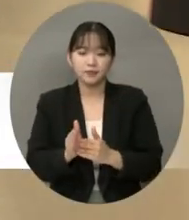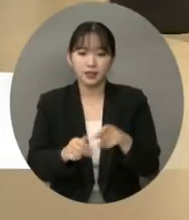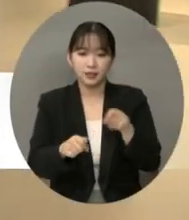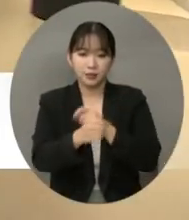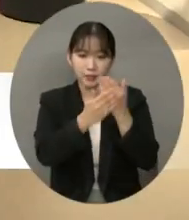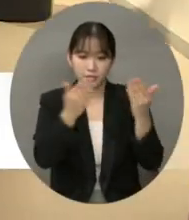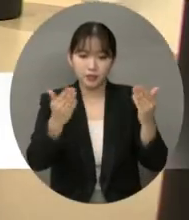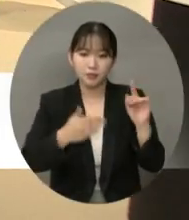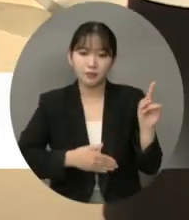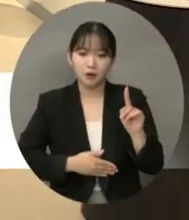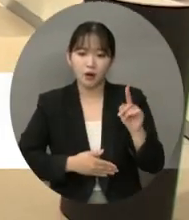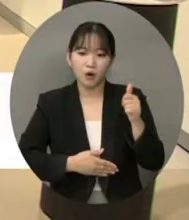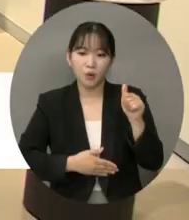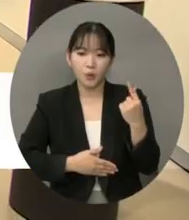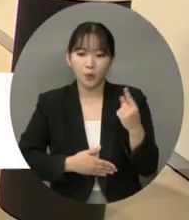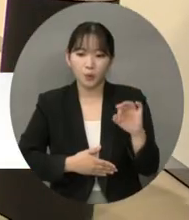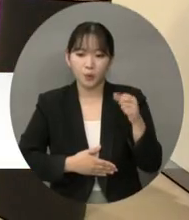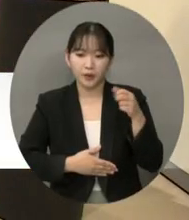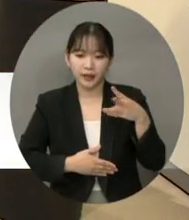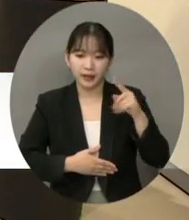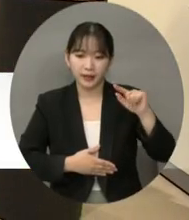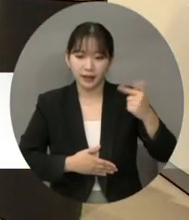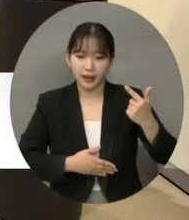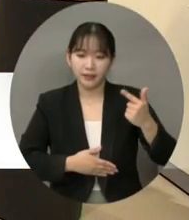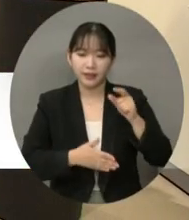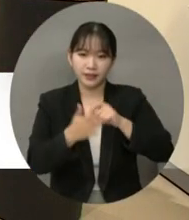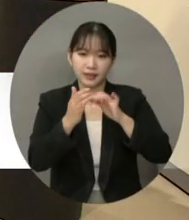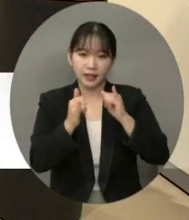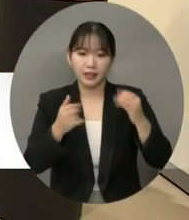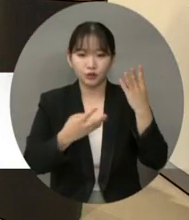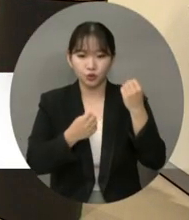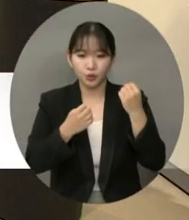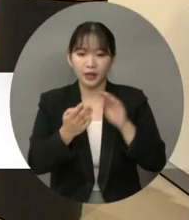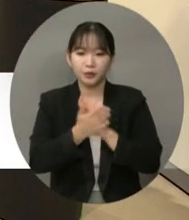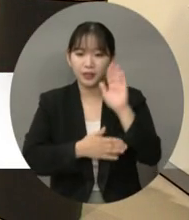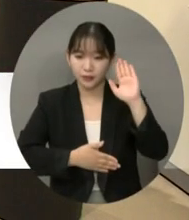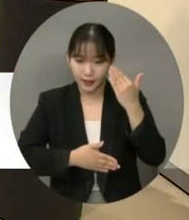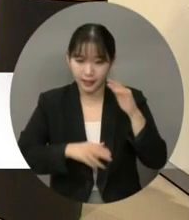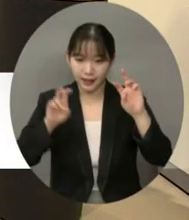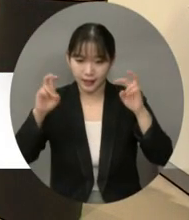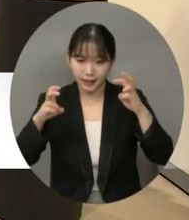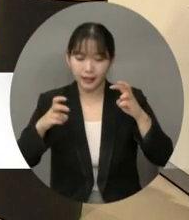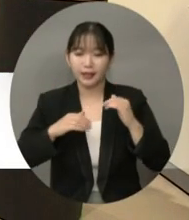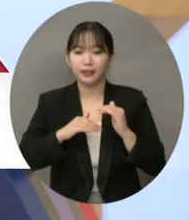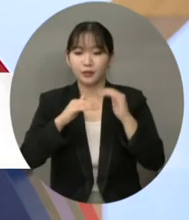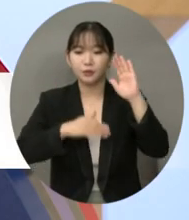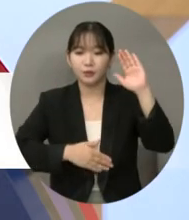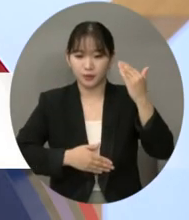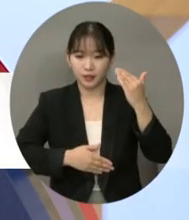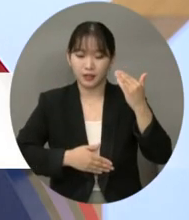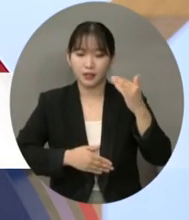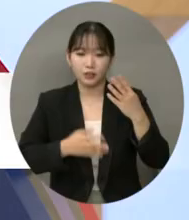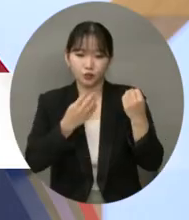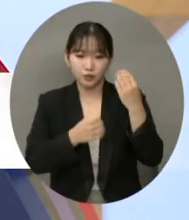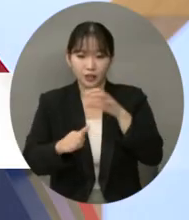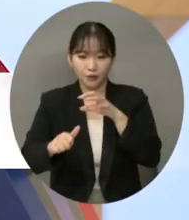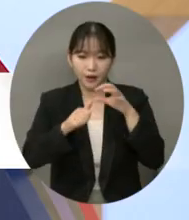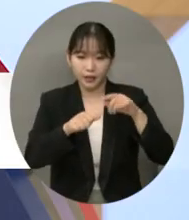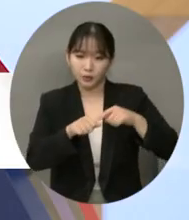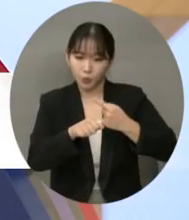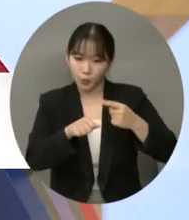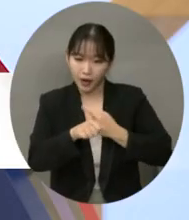특별 전시로는 홍혜란 작가의 수학 놀이가 되다가 오는 29일까지 계속되는 가운데 숫자를 활용한 조각